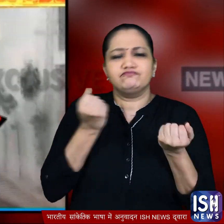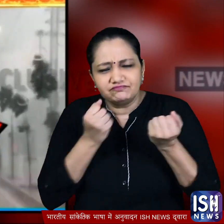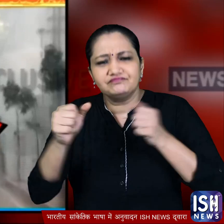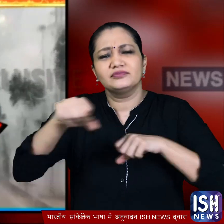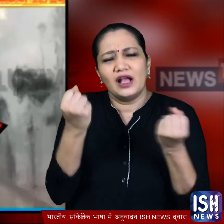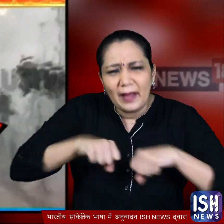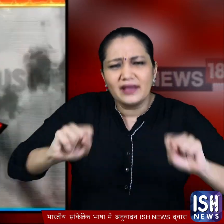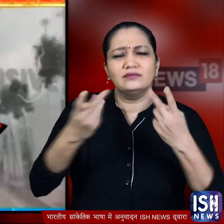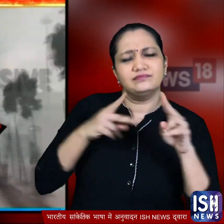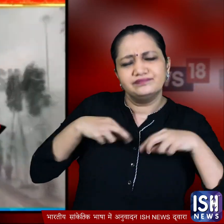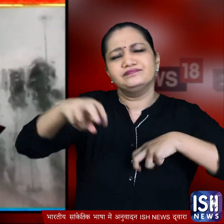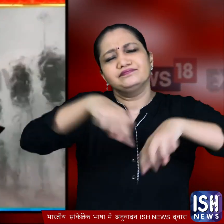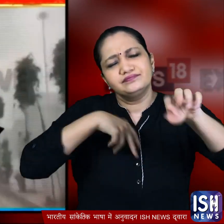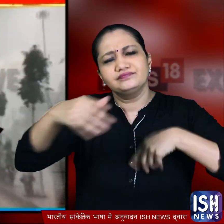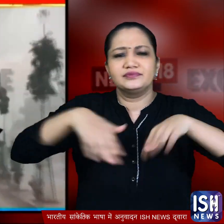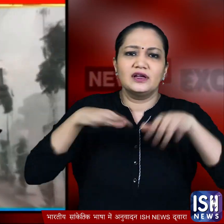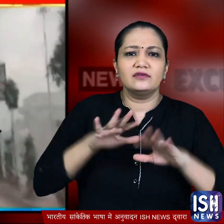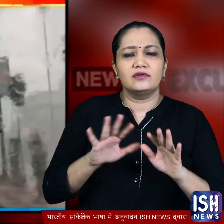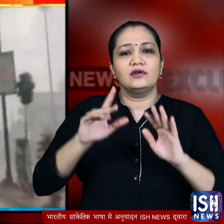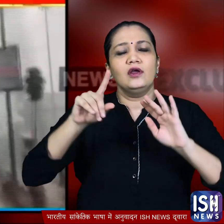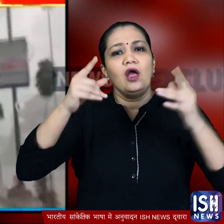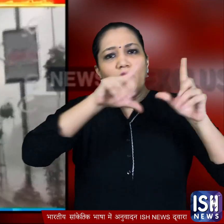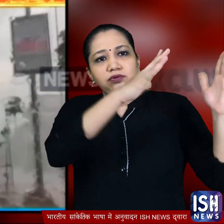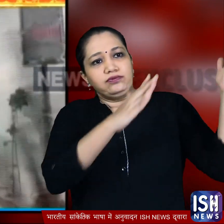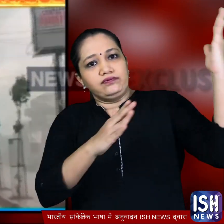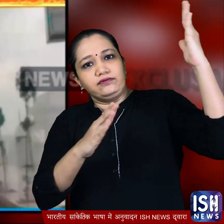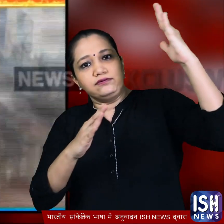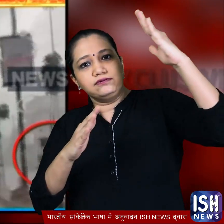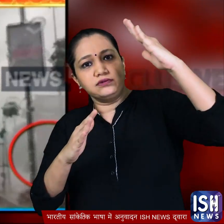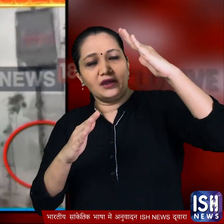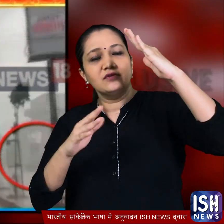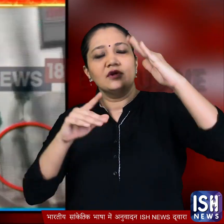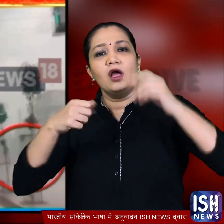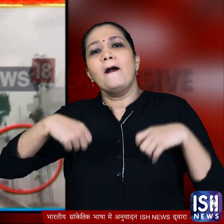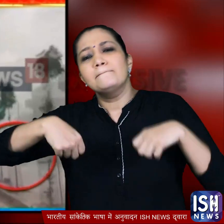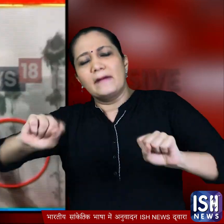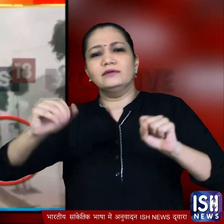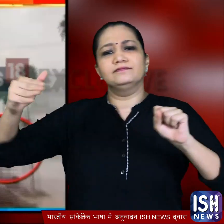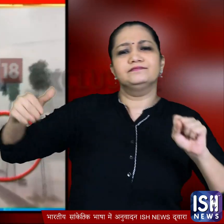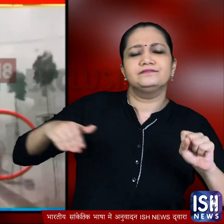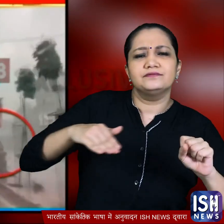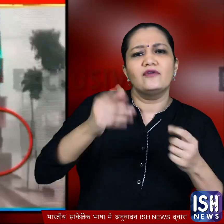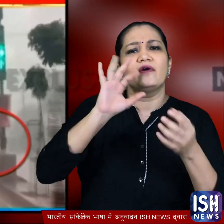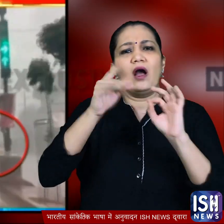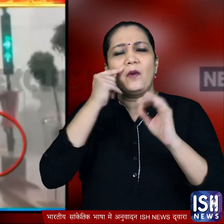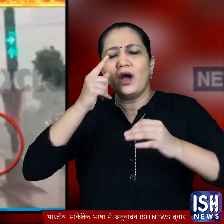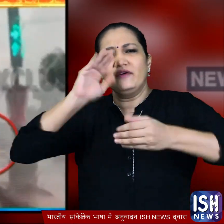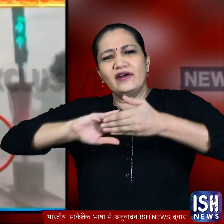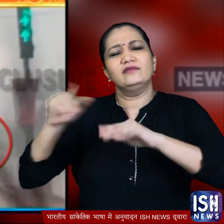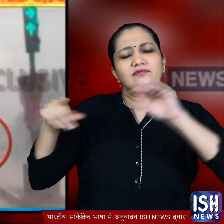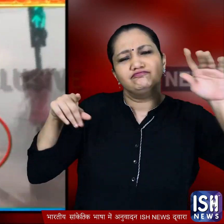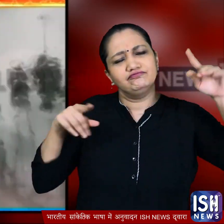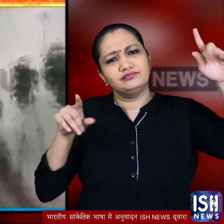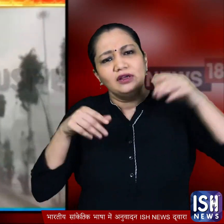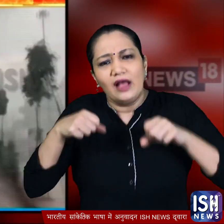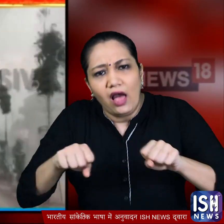दिए। तेज हवाओं की वजह से सड़क के किनारे लगी होर्डिंग भी एक तरफ को झुकी नजर आई। इसी बीच मोटरसाइकिल सवार दंपति वहां पहुंचे और आगे बढ़ने की